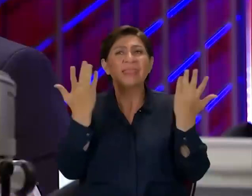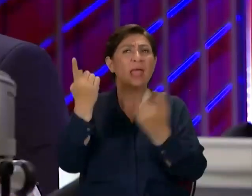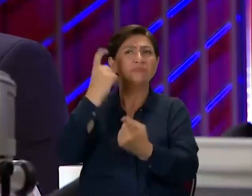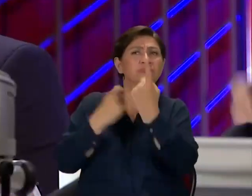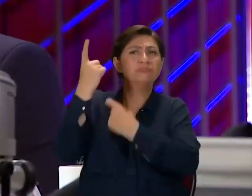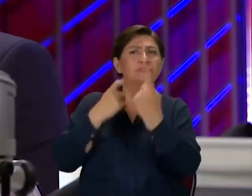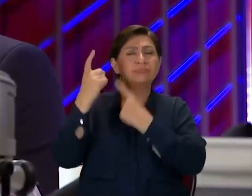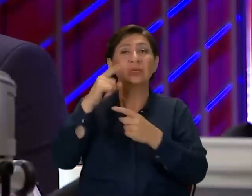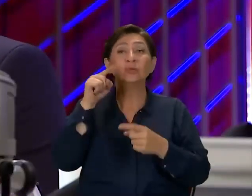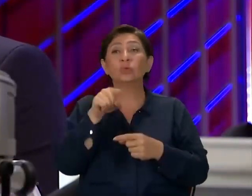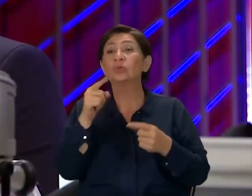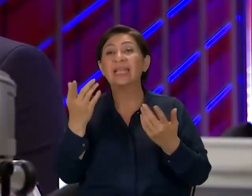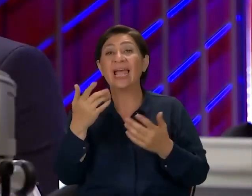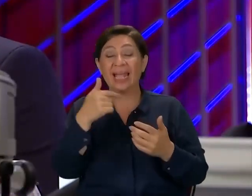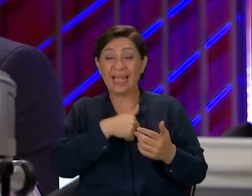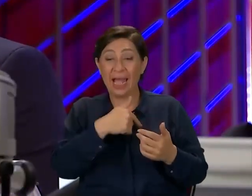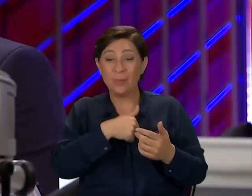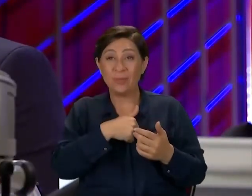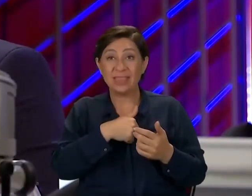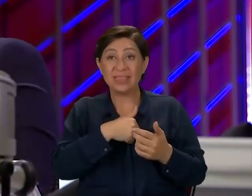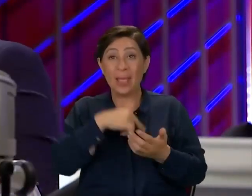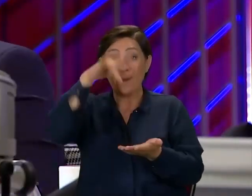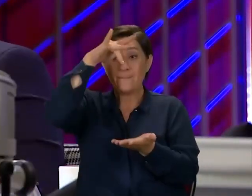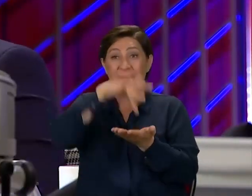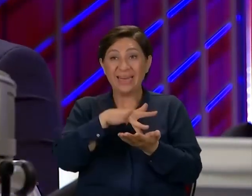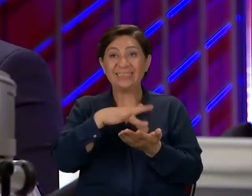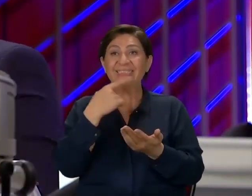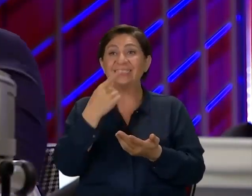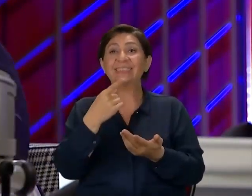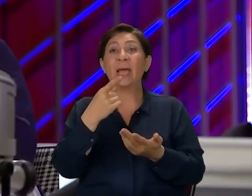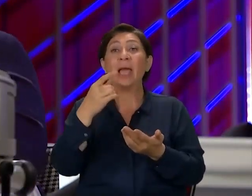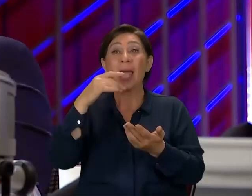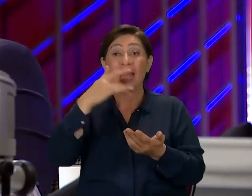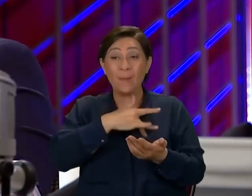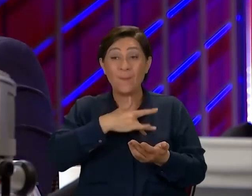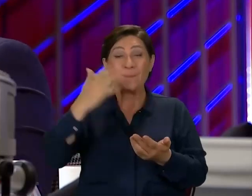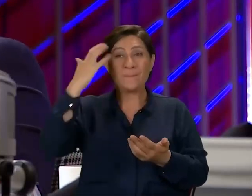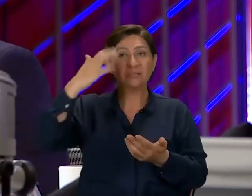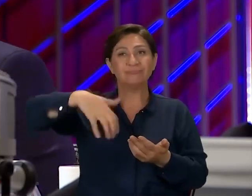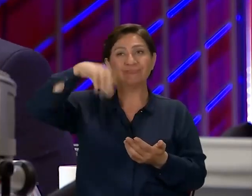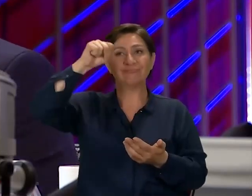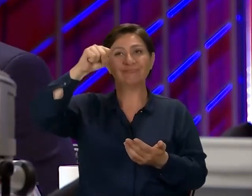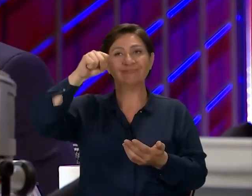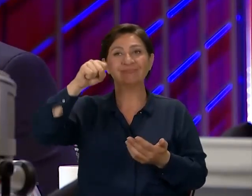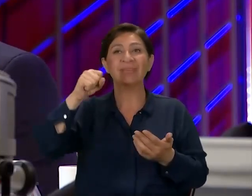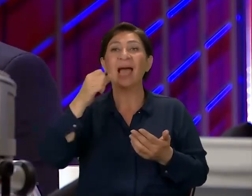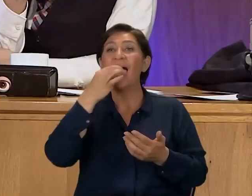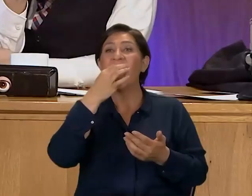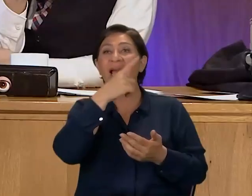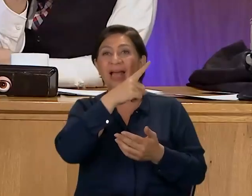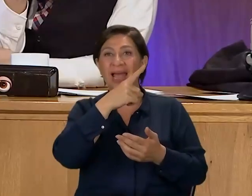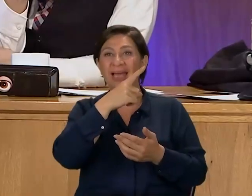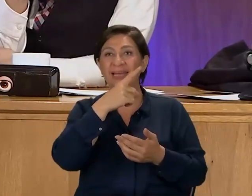sordular. Şudur aslında kalbimin merkezindesin, kalbimin başkentisin. Başkentisin. Diye hani biraz